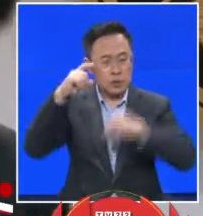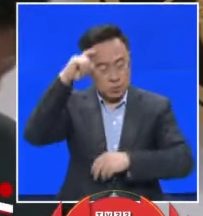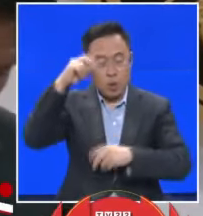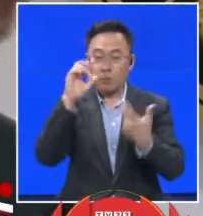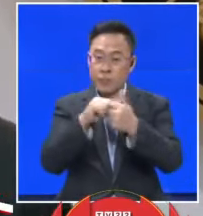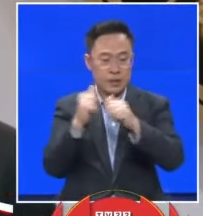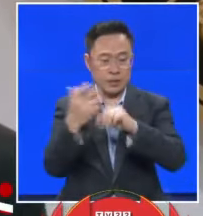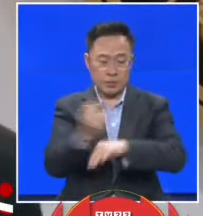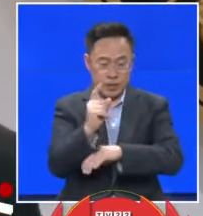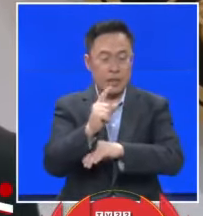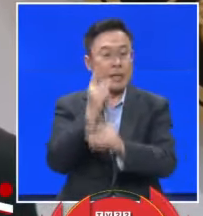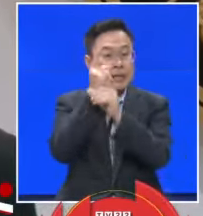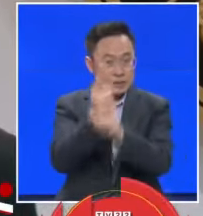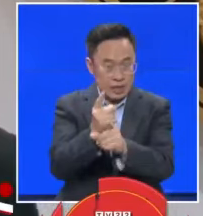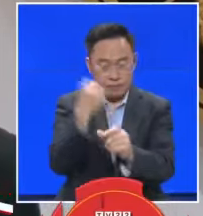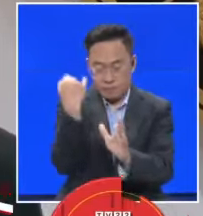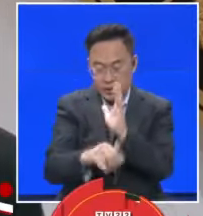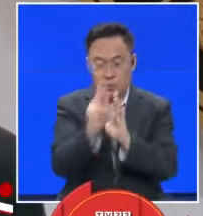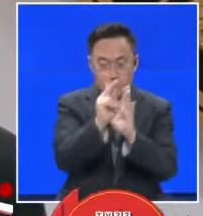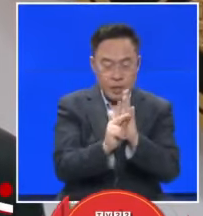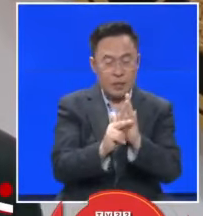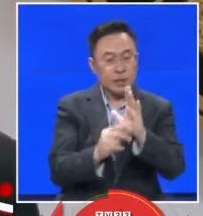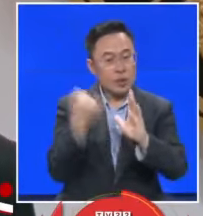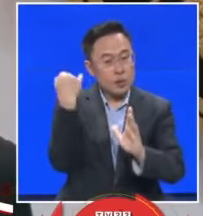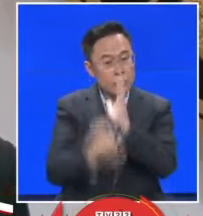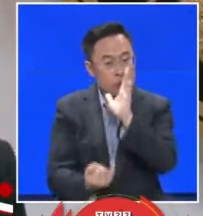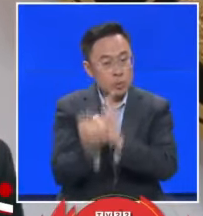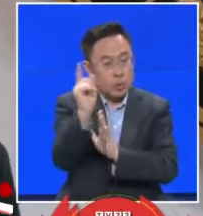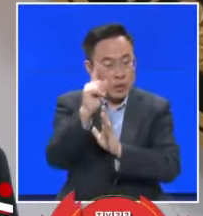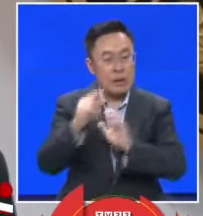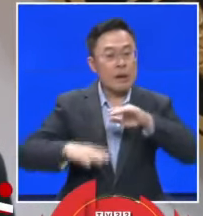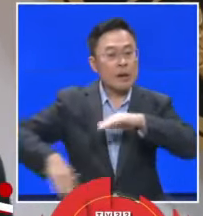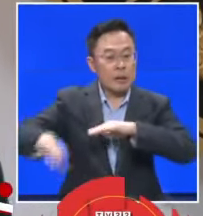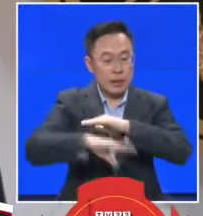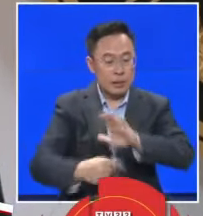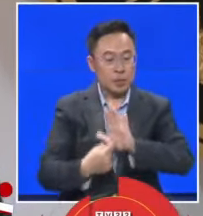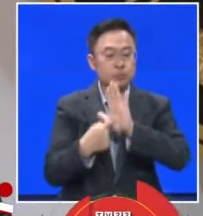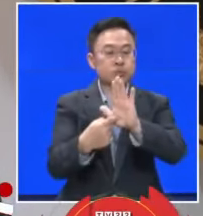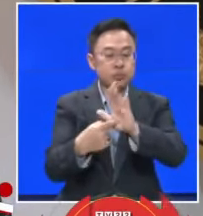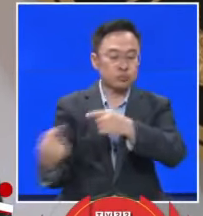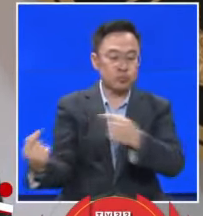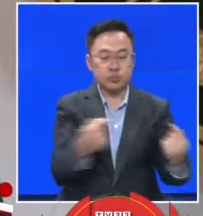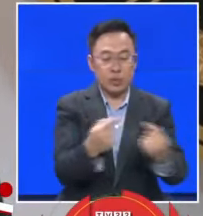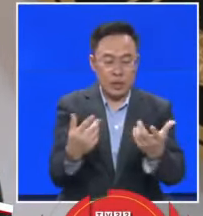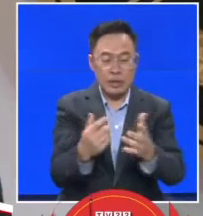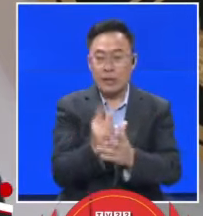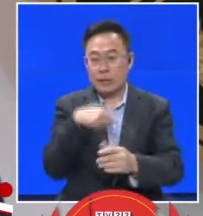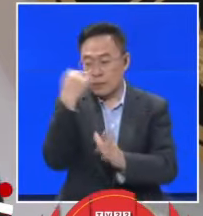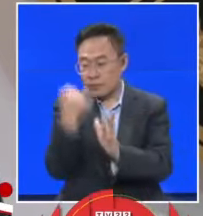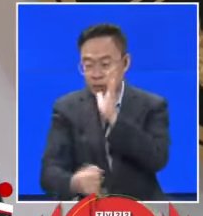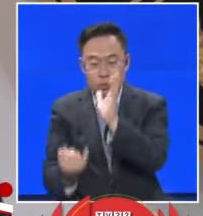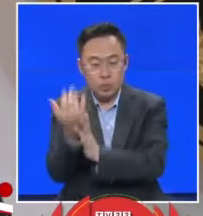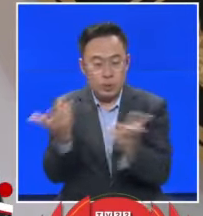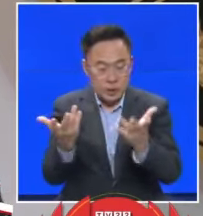การเมืองแต่เป็นประเด็นการกระทำผิดกฎหมายฉะนั้นเนี่ยต้องพิสูจน์ทราบต้องดูให้ได้เลยนะคะว่าใครเป็นผู้กระทำความ